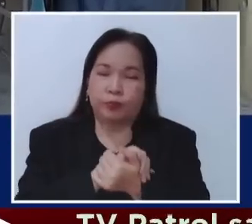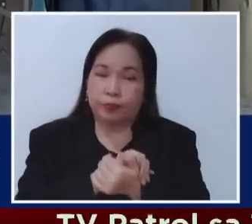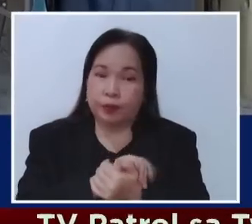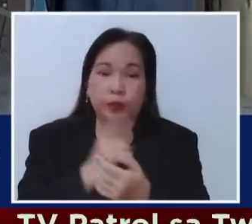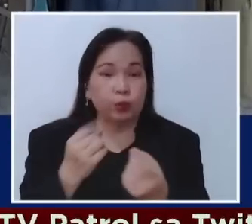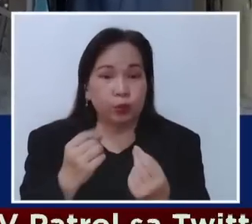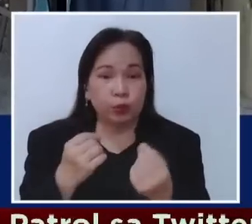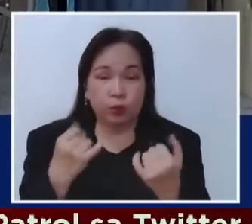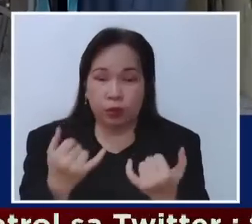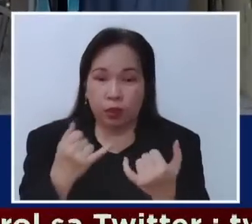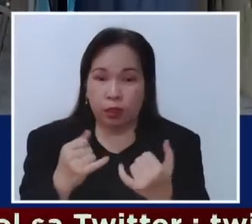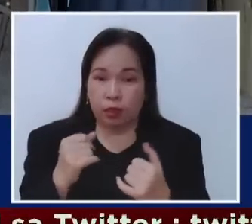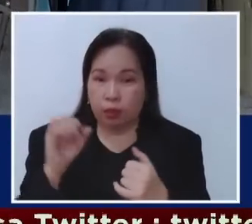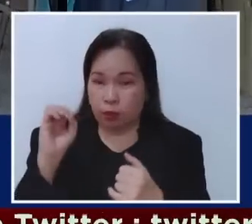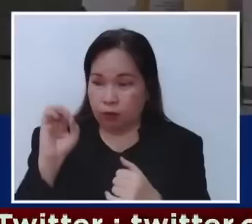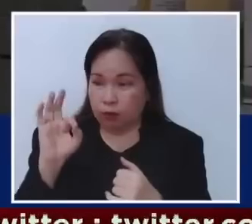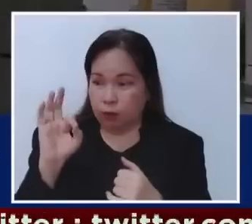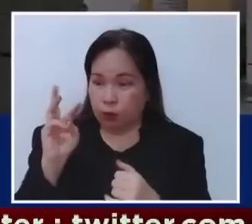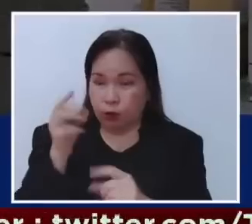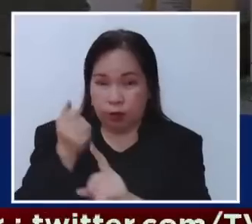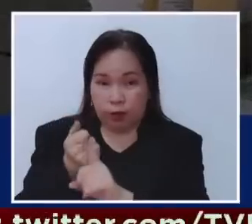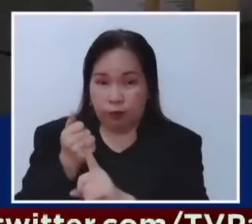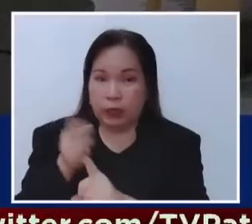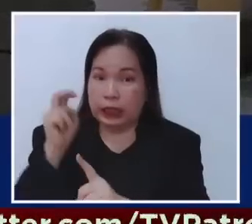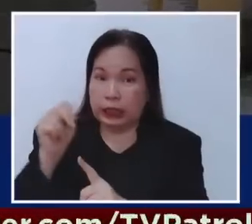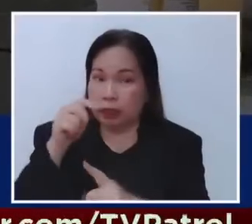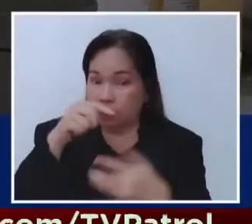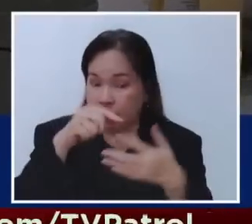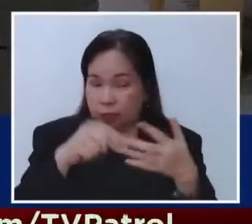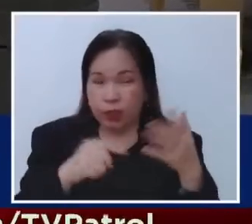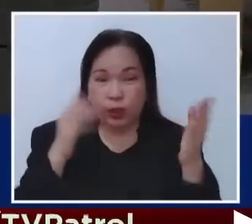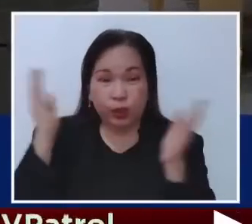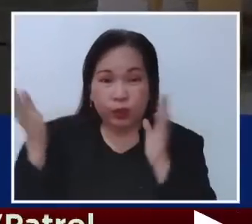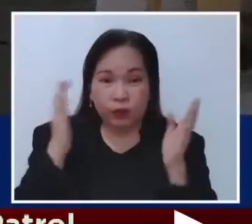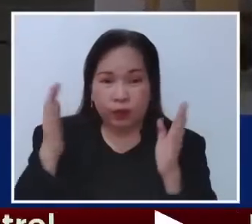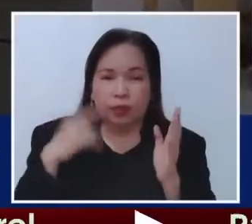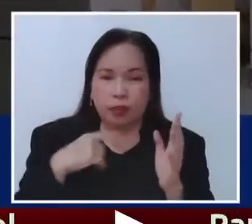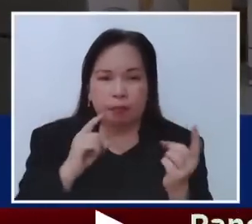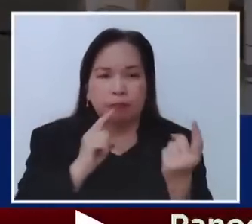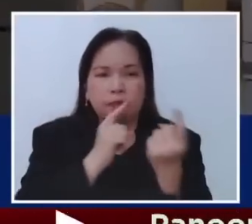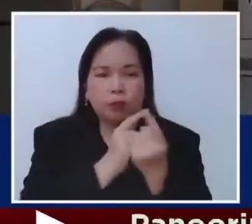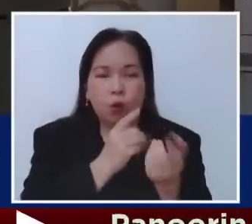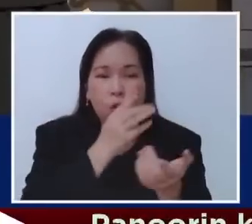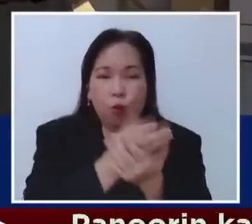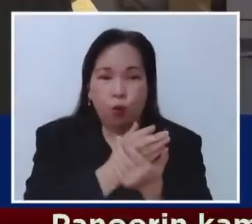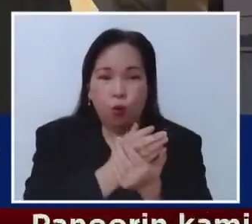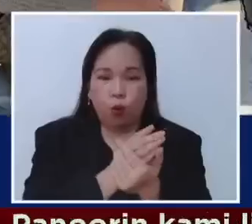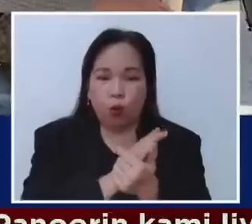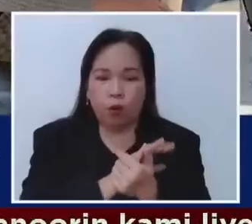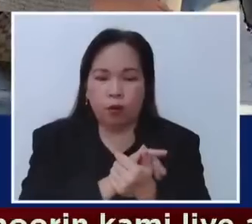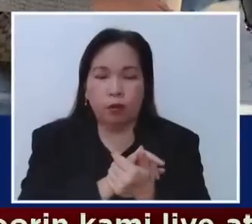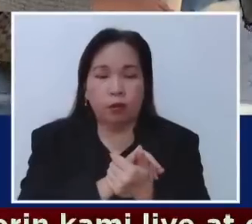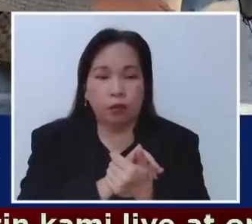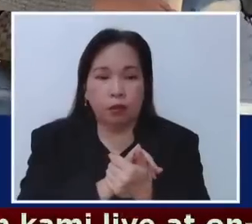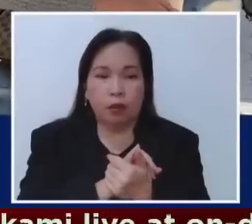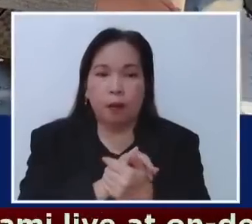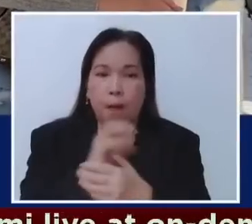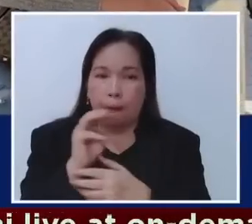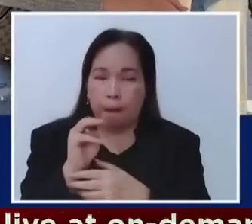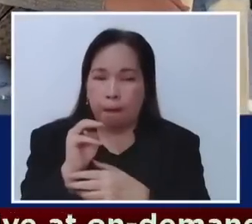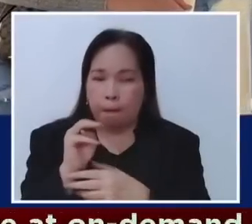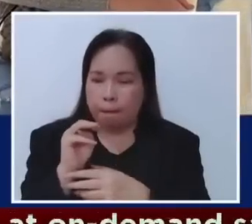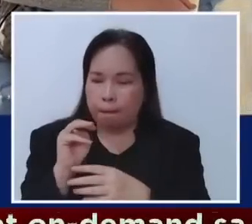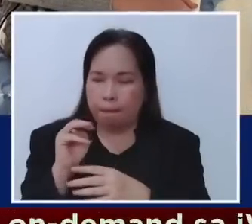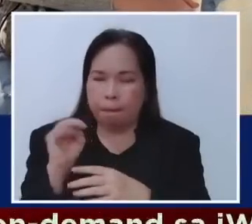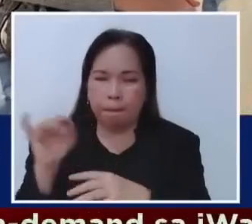ng isang OFW na mangangailangan ng mga serbisyong ito, lumapit o makipag-ugnayan sa Migrant Workers Office